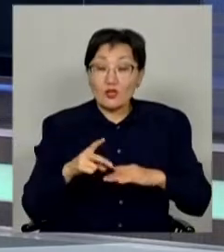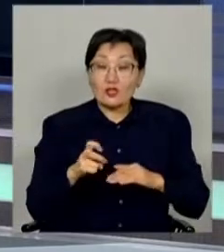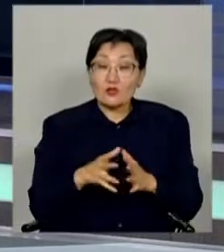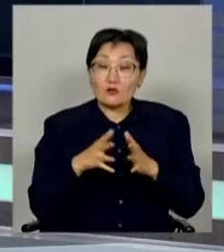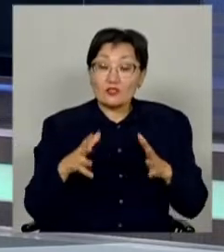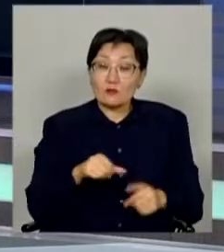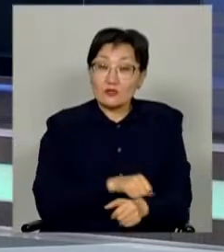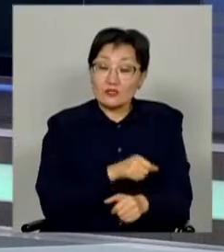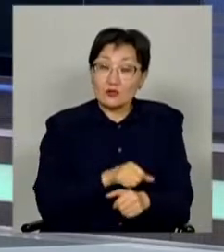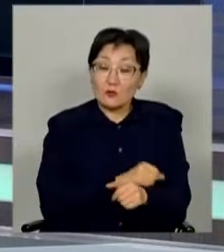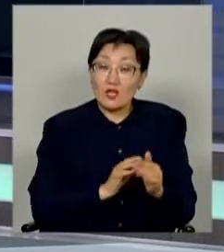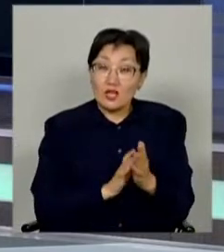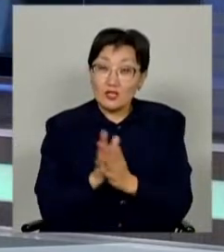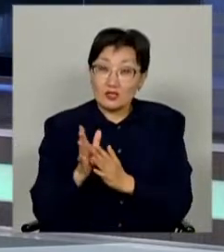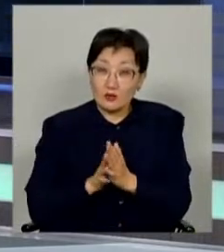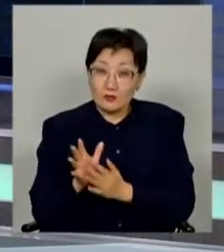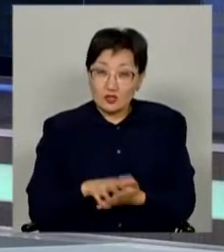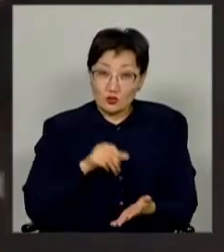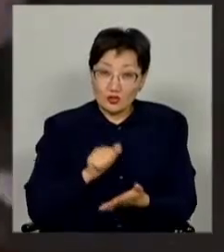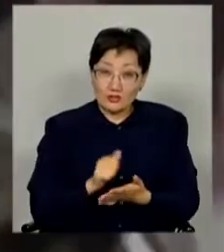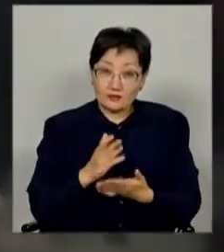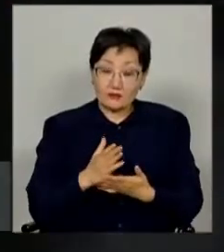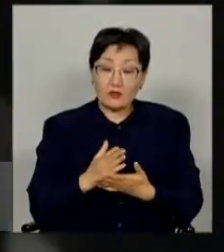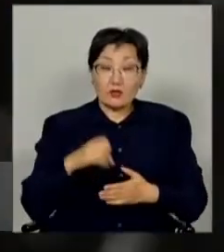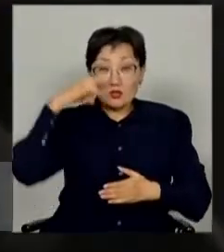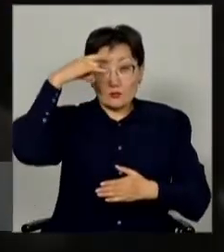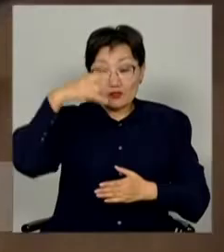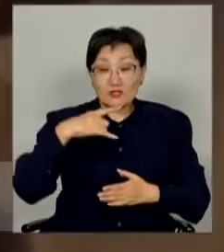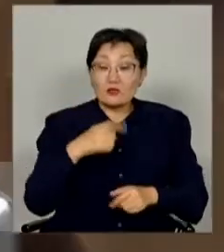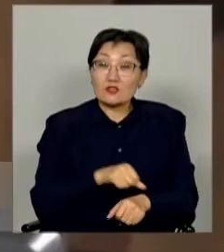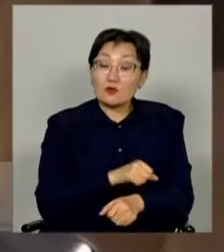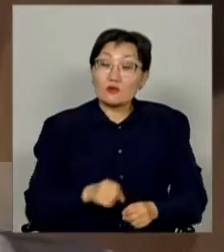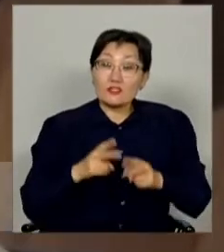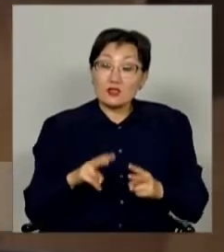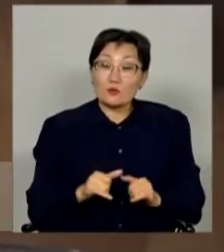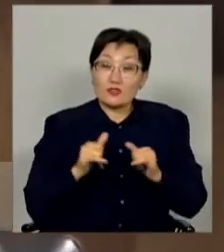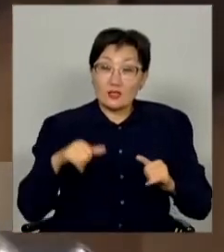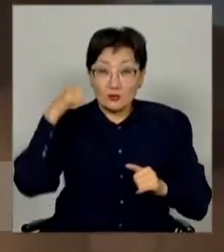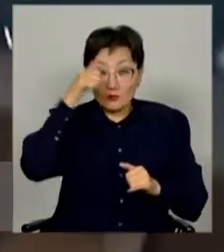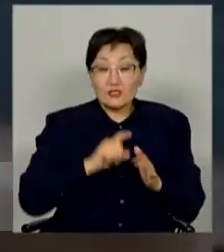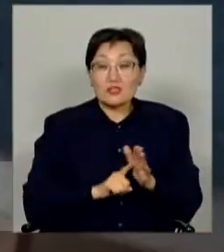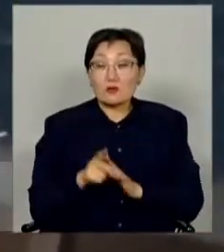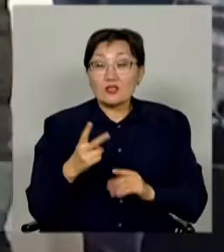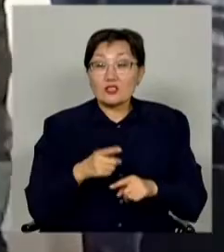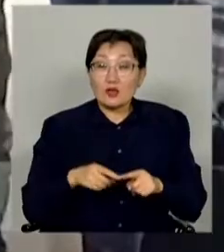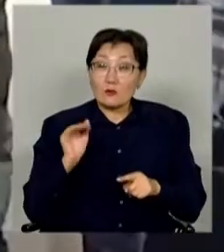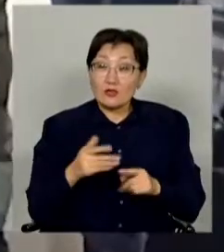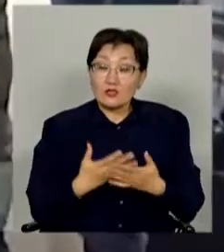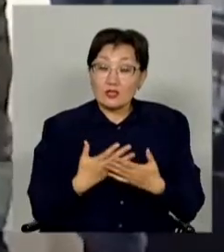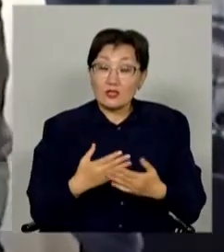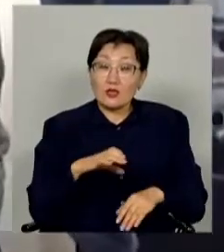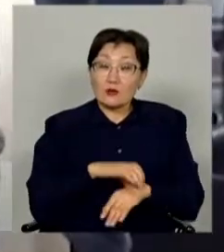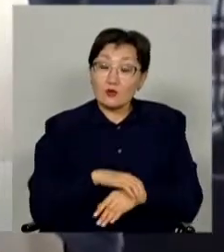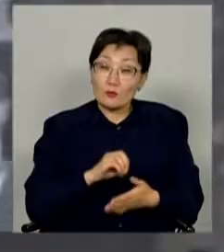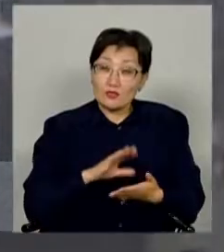астам есірткі алқабы жойылады екен. Елімізде биыл есірткі қылмысы өршіген, жыл басталғалы 2,5 мыңға жуық дерек